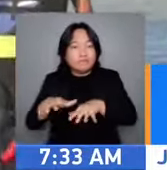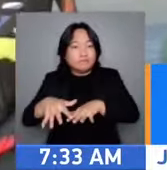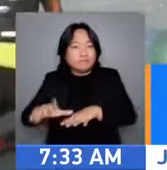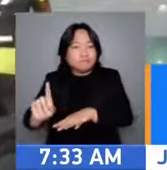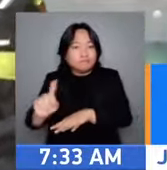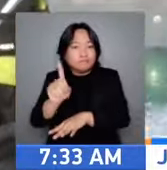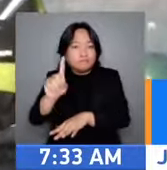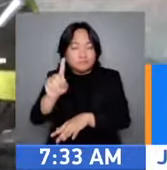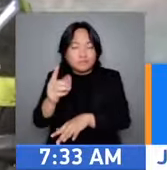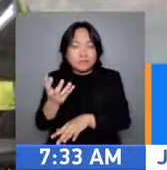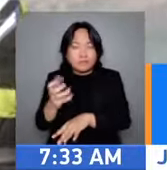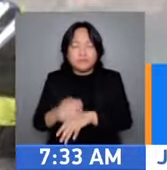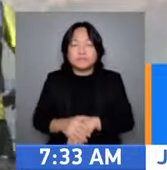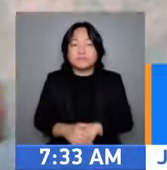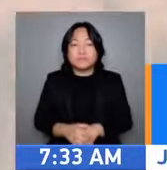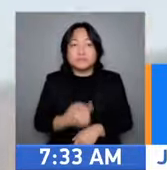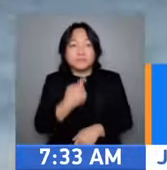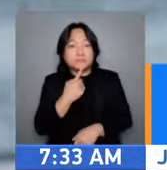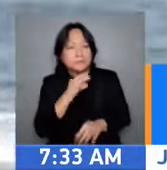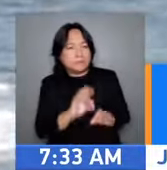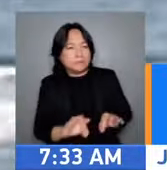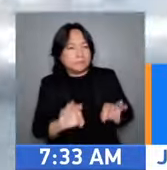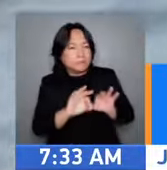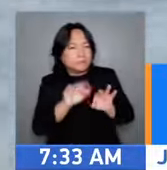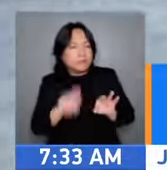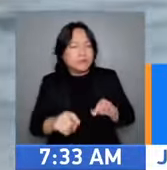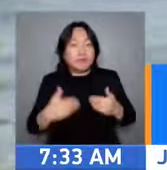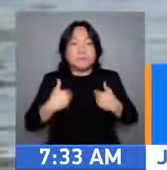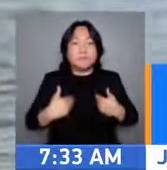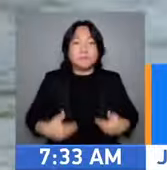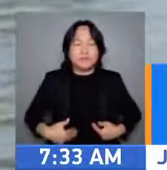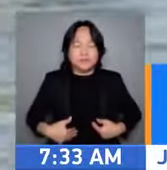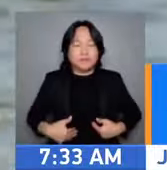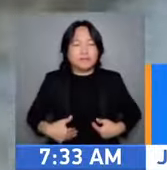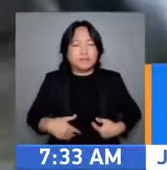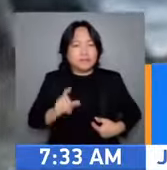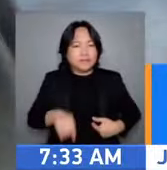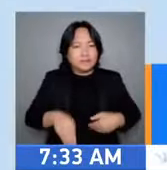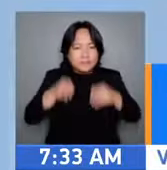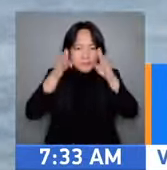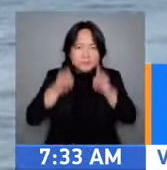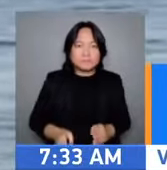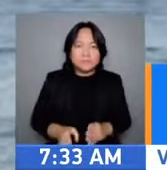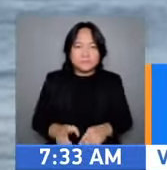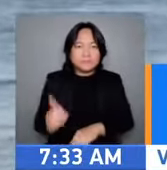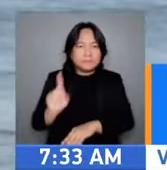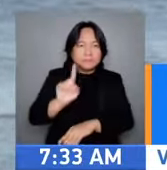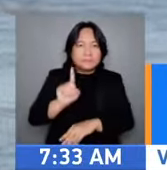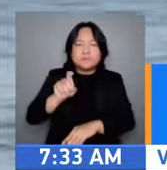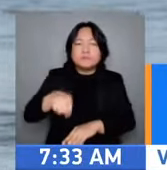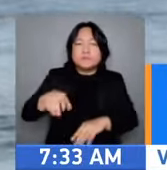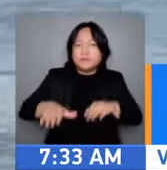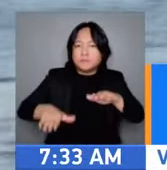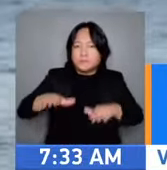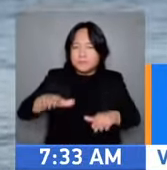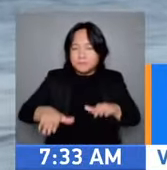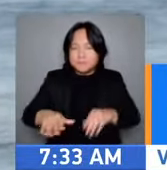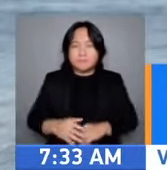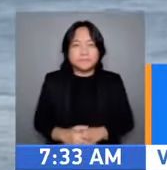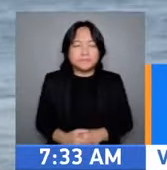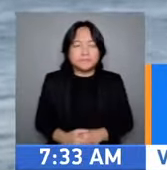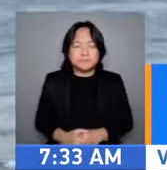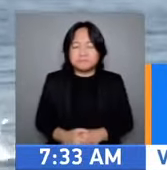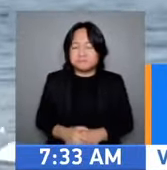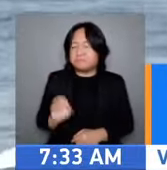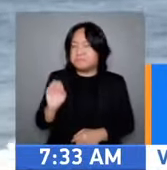straight na yung body mo, okay, then straight yung legs mo. Kasi yung legs mo po yung, ma'am, nagdadala ng pag-balance mo. Okay. So, ang stance po dapat